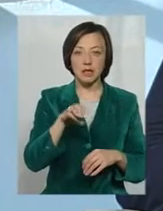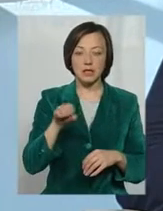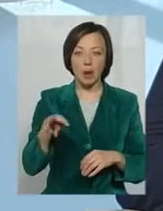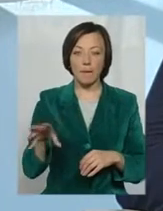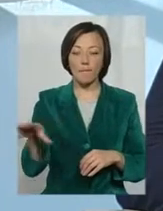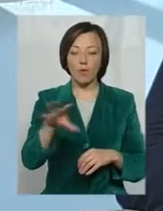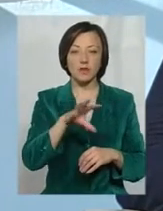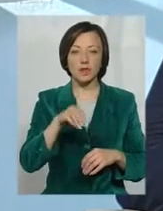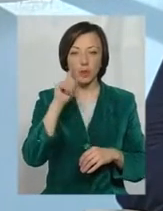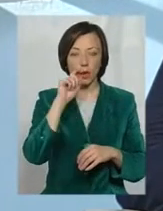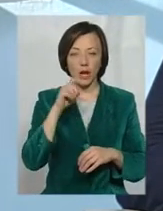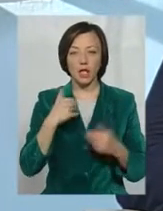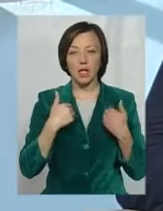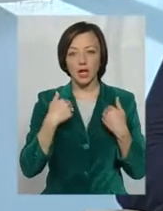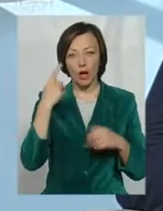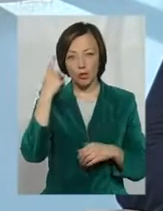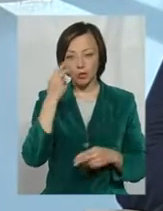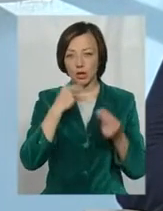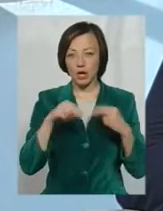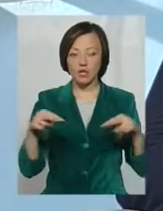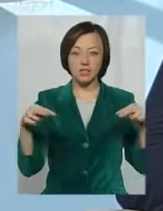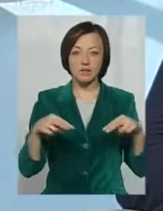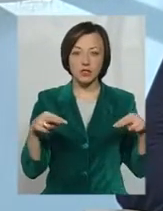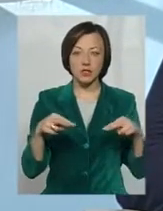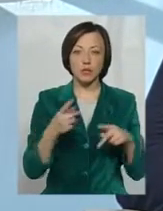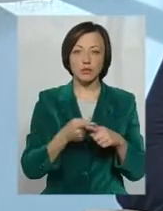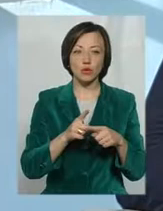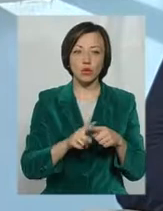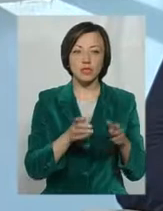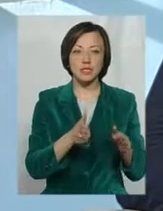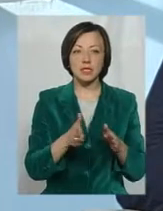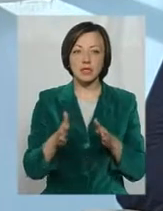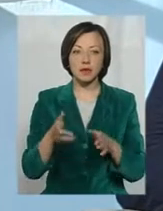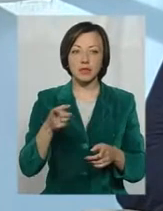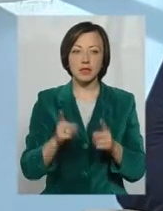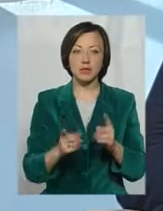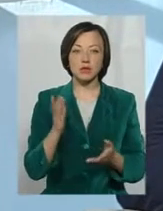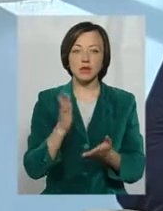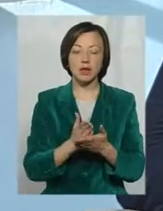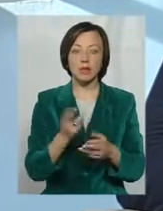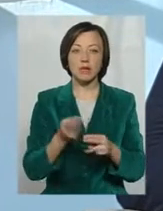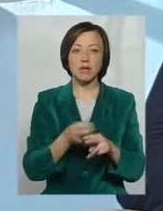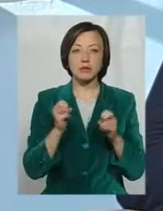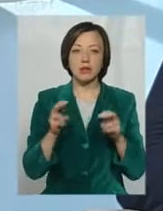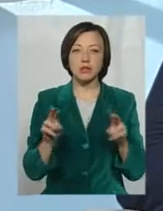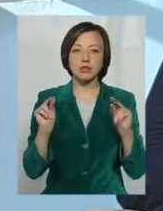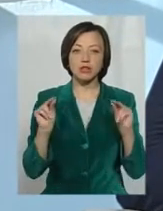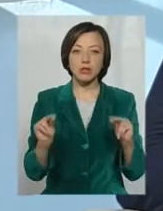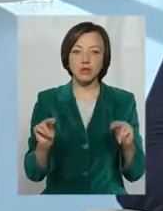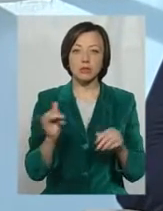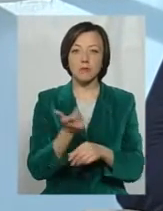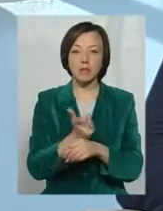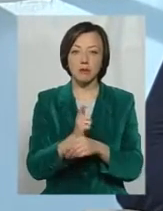що найкращим свідченням того, що система дійсно є безпечною, чесною та